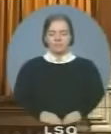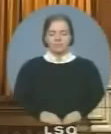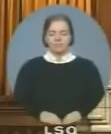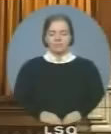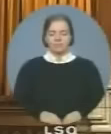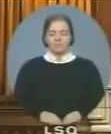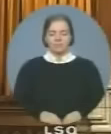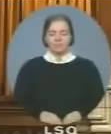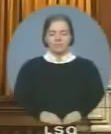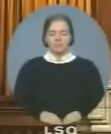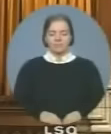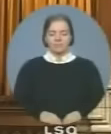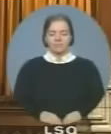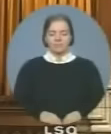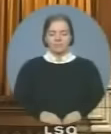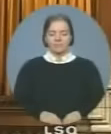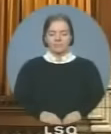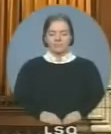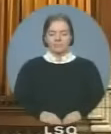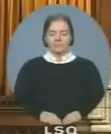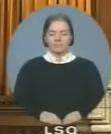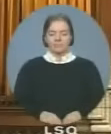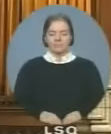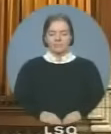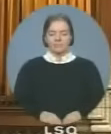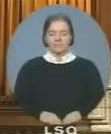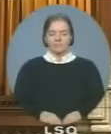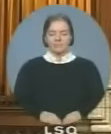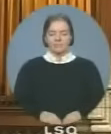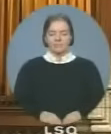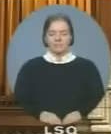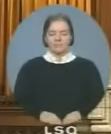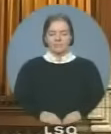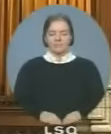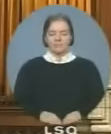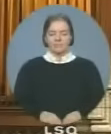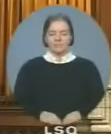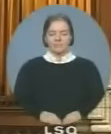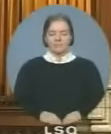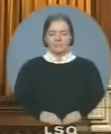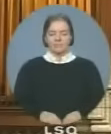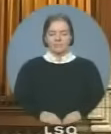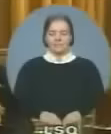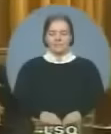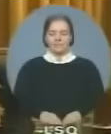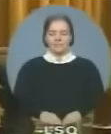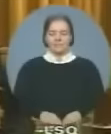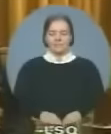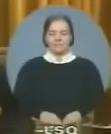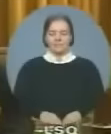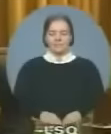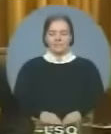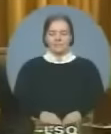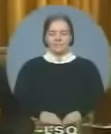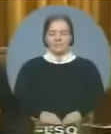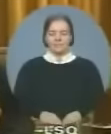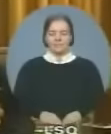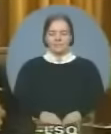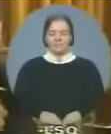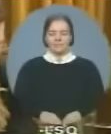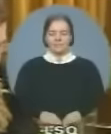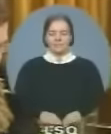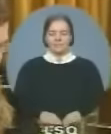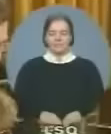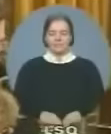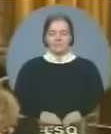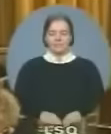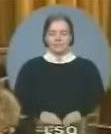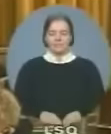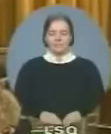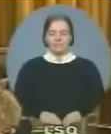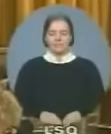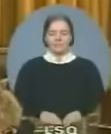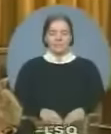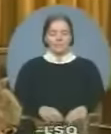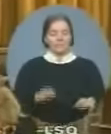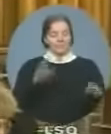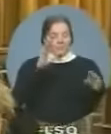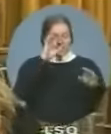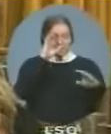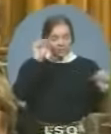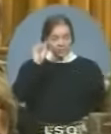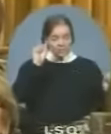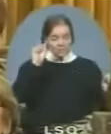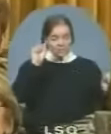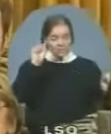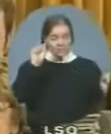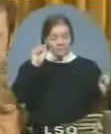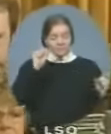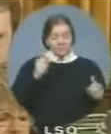Order, please. Le honnable member pour London West. Order. Mr. Speaker, nous sommes maintenant conscients de ce qu'il y a certaine